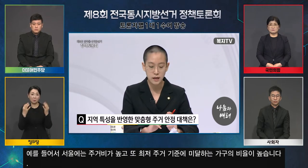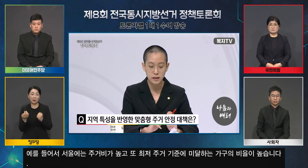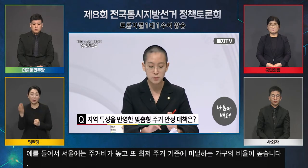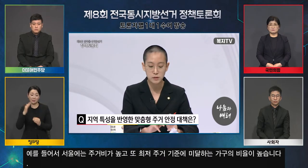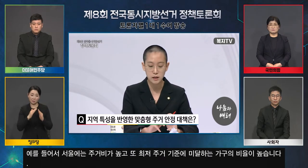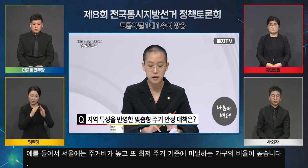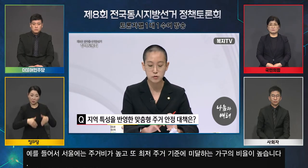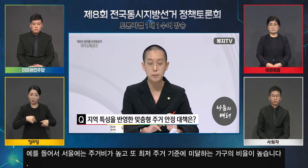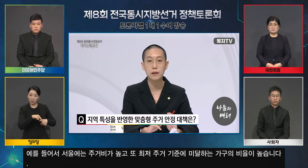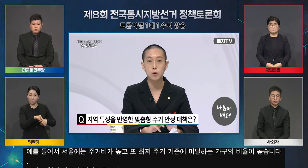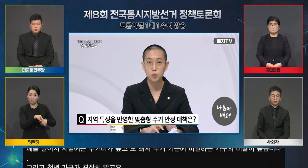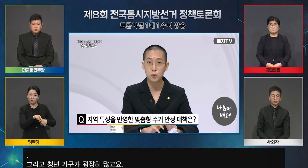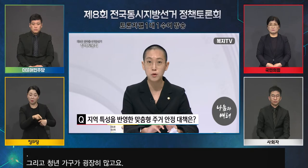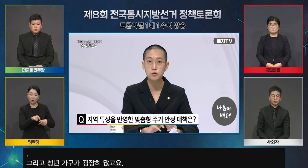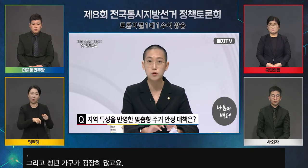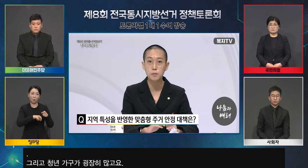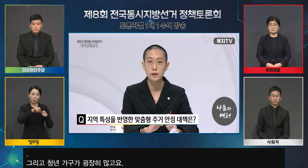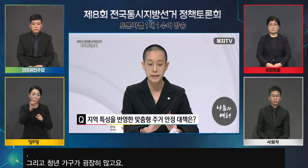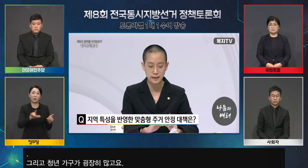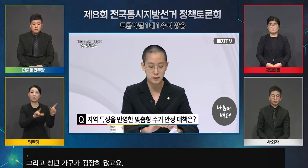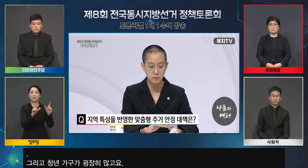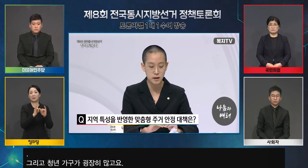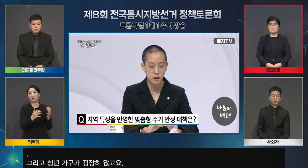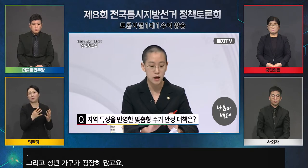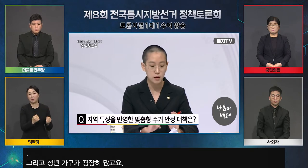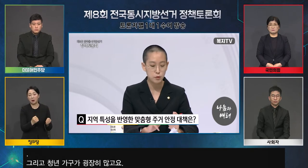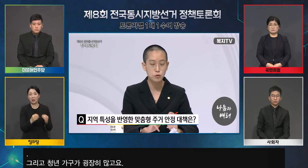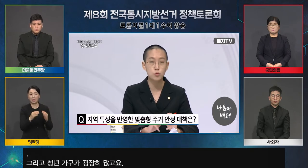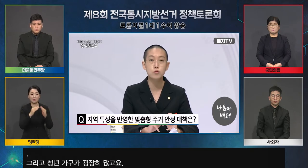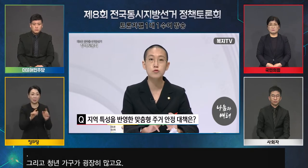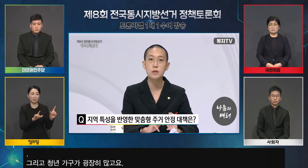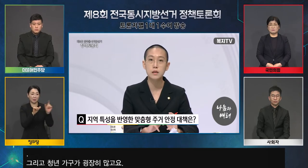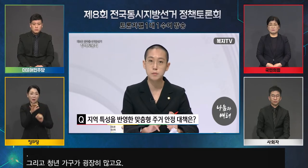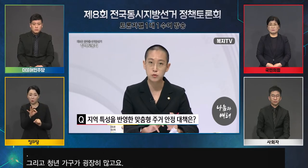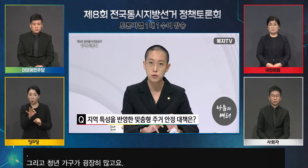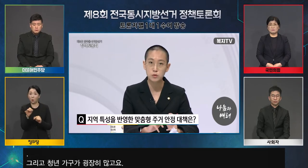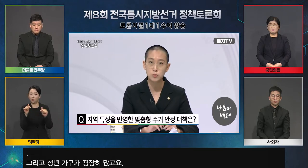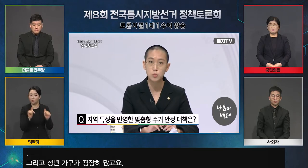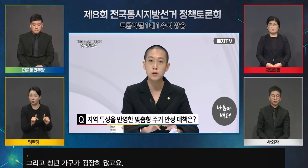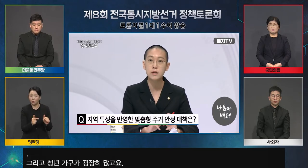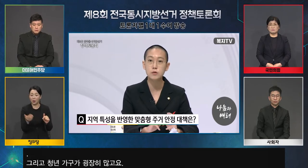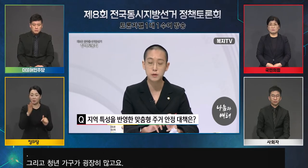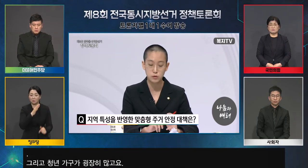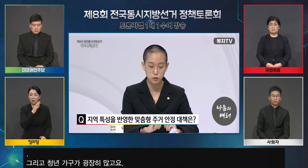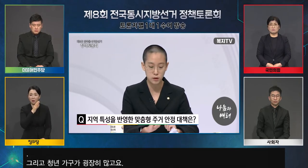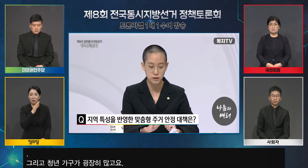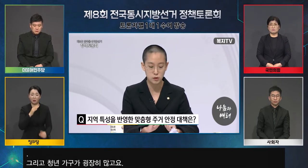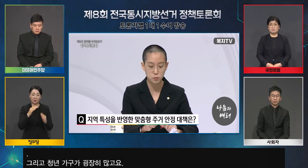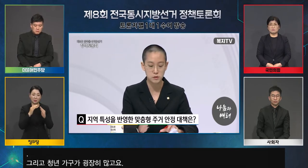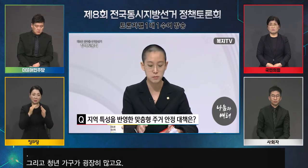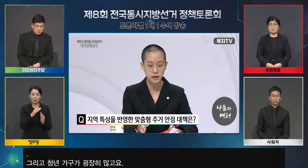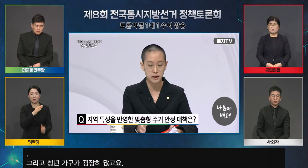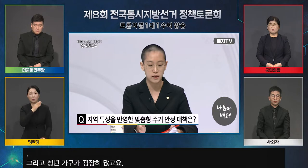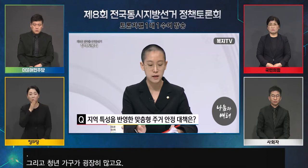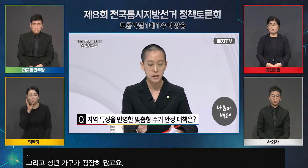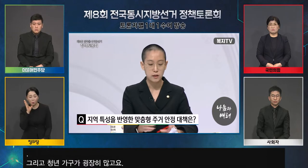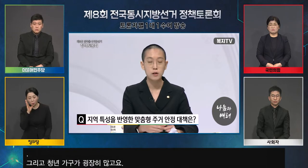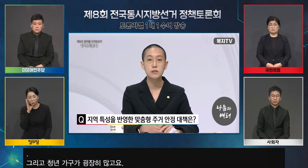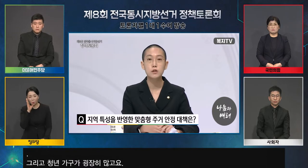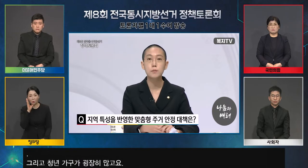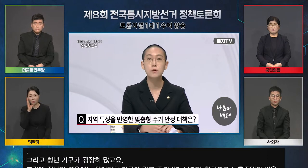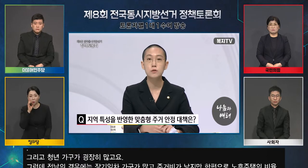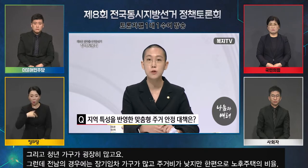장기 임차 가구가 많고 주거비가 낮지만 한편으로 노후주택의 비율, 또 노인 가구의 비율도 굉장히 높습니다.